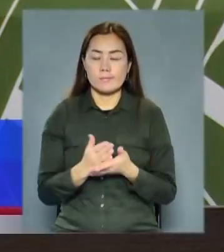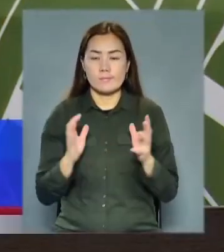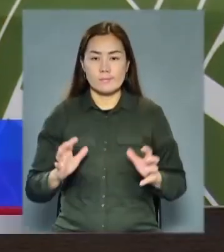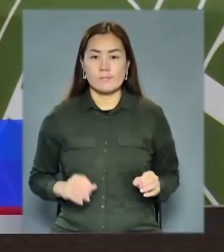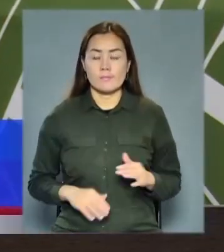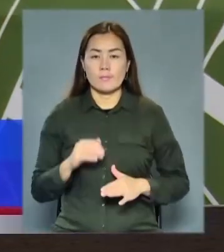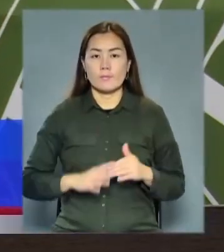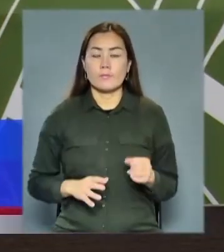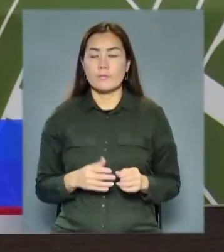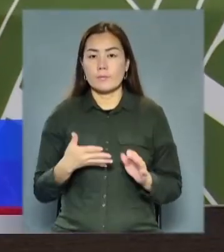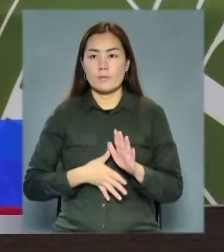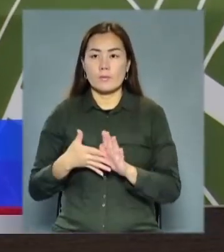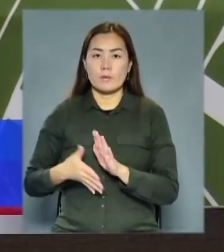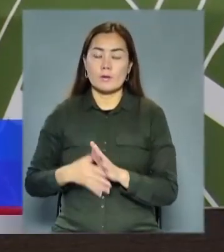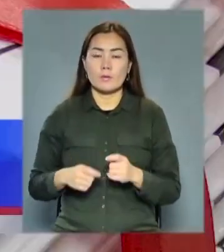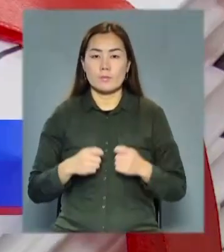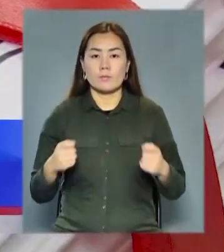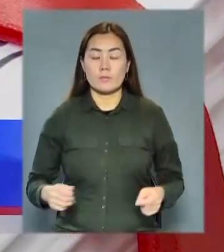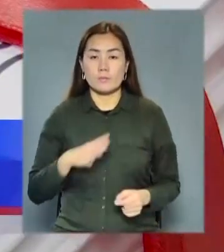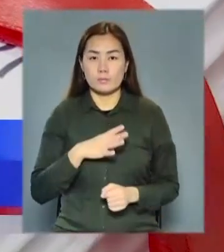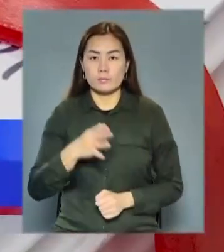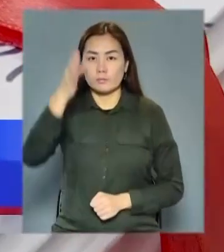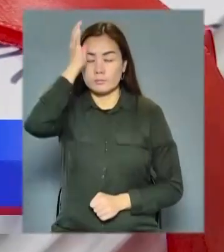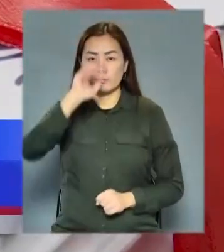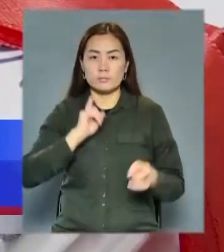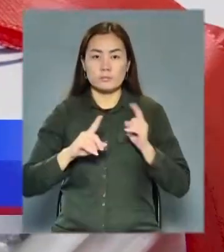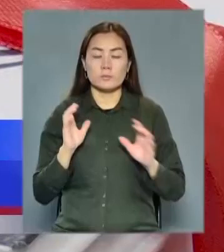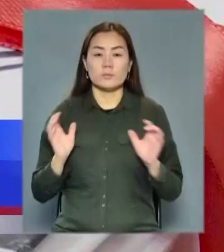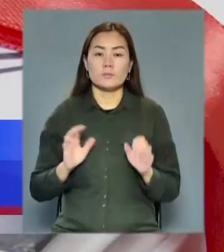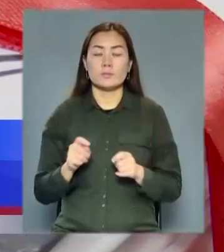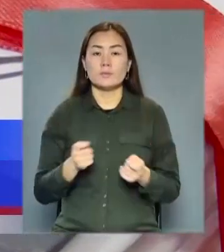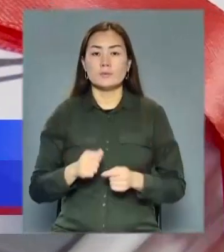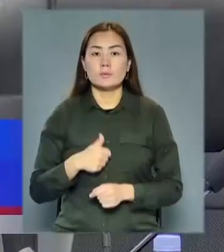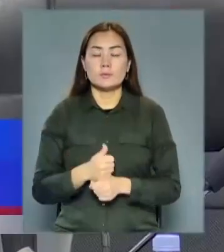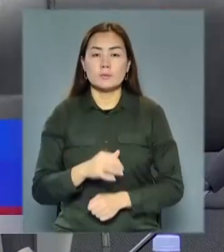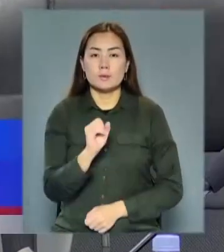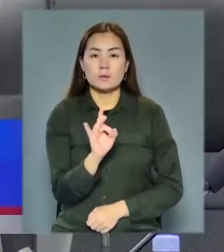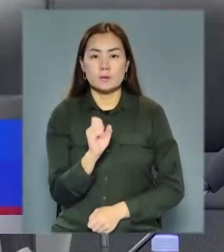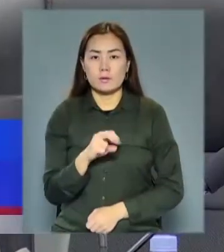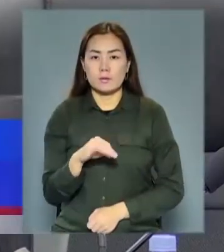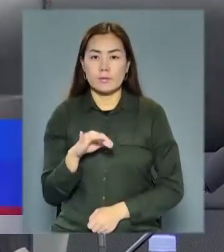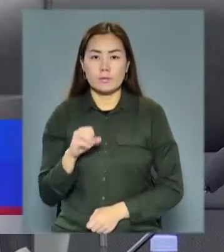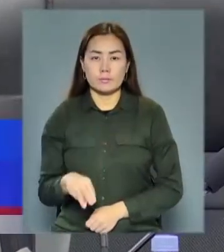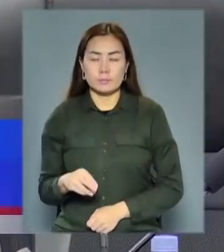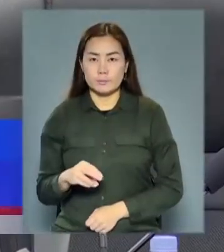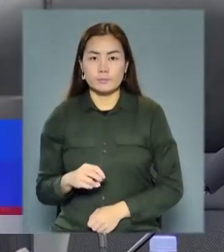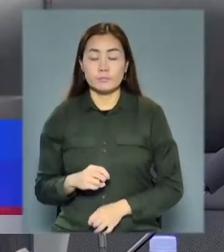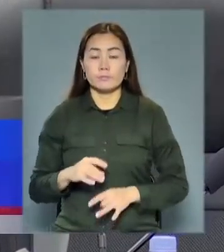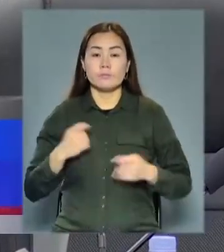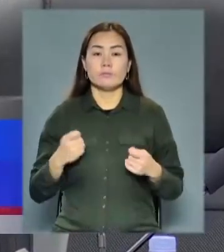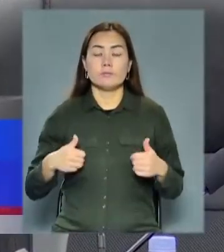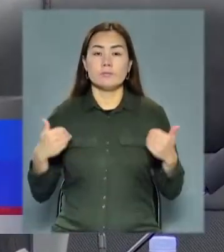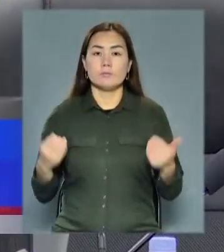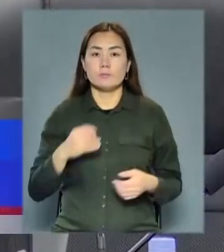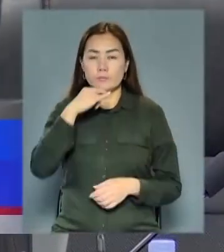заң саласындағы ғылыми зерттеулер жасаған ғалым. Ғылыми семинарда Атырау университетінің басқарма төрағасы ректор Саламат Идрис мерейтой иесін